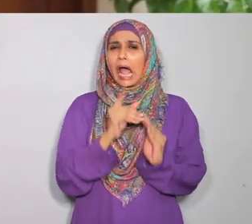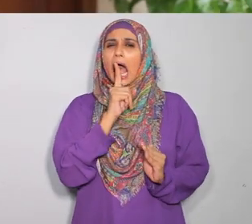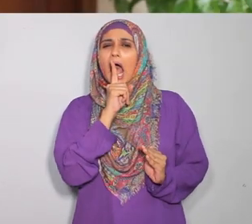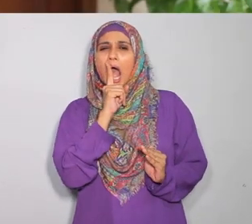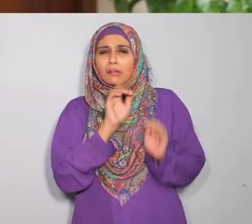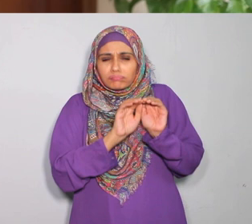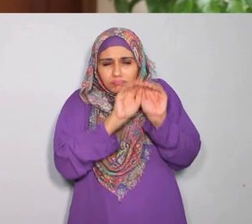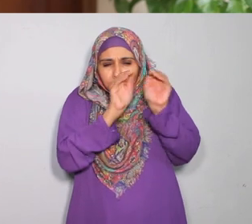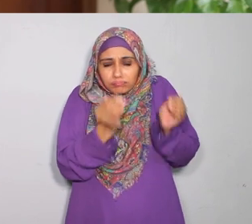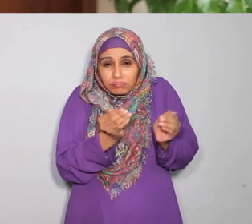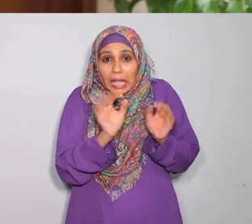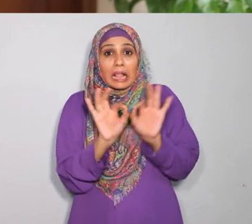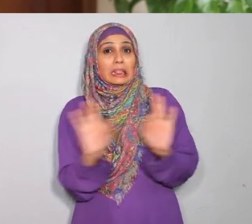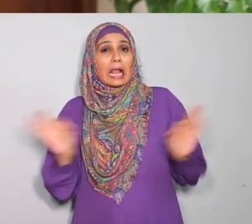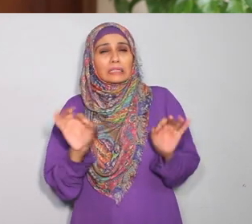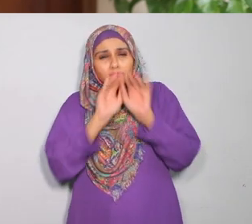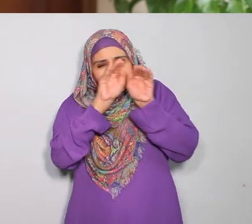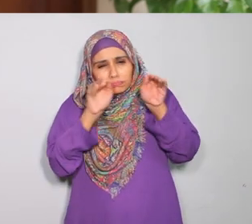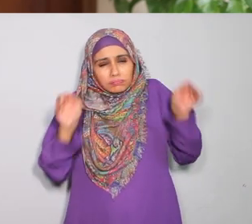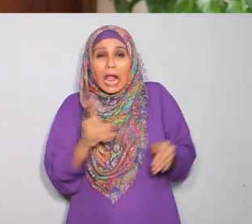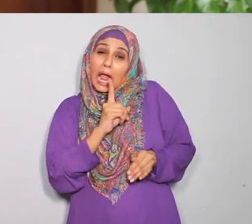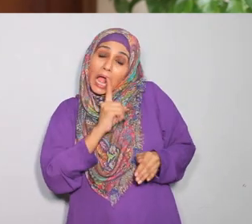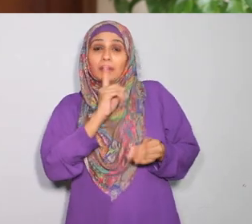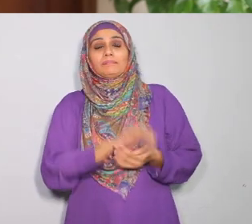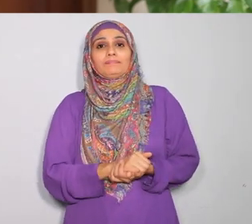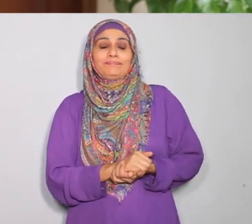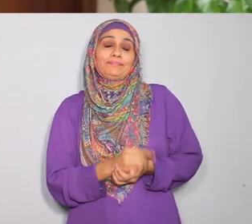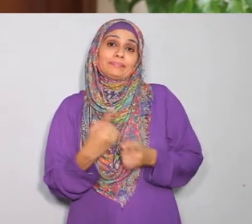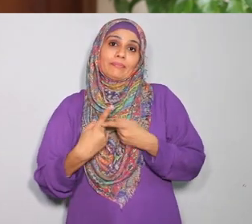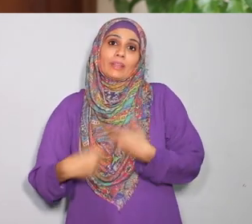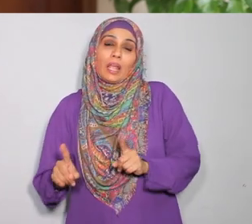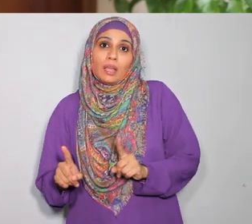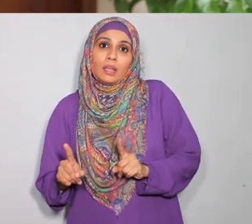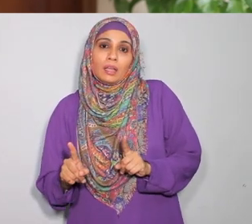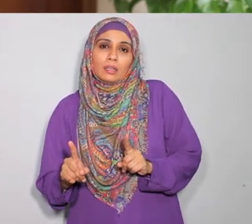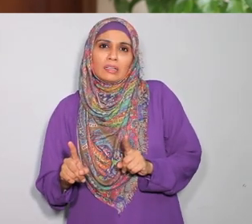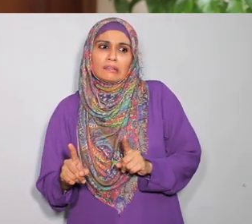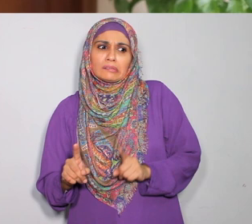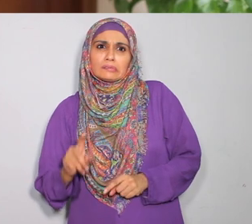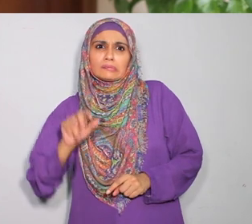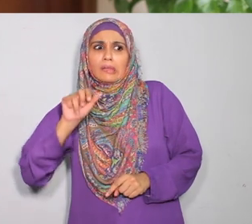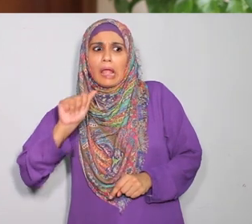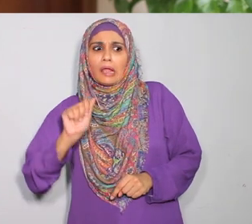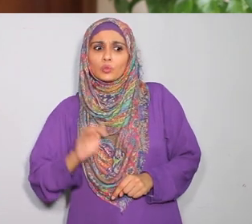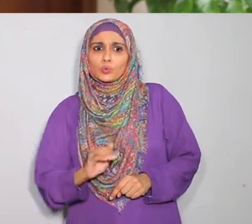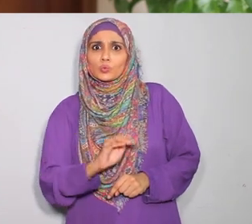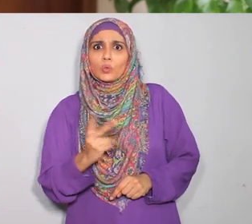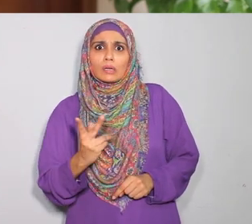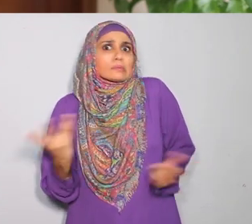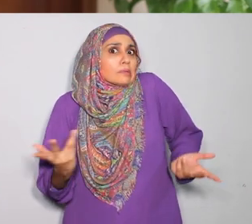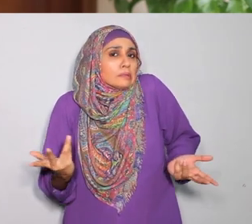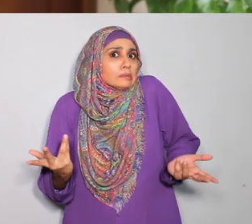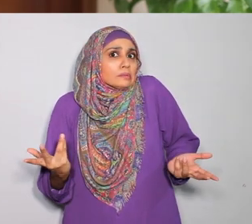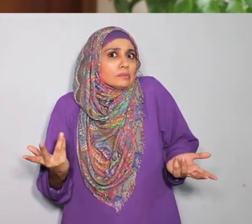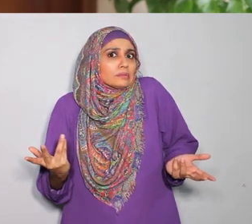रखने के लिए गर्म कर रहे थे तो कि अनवर कहां था